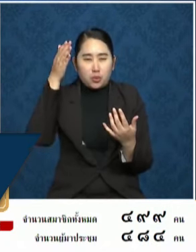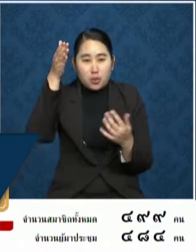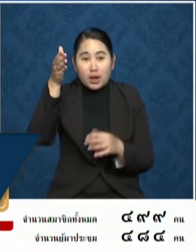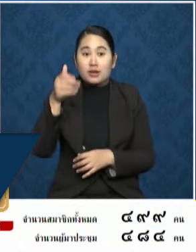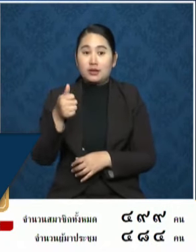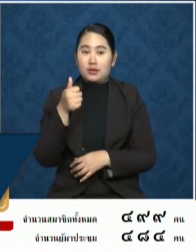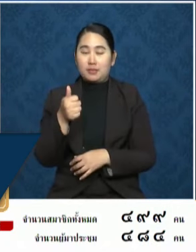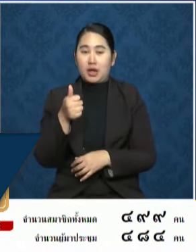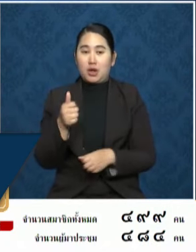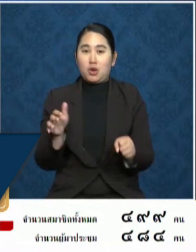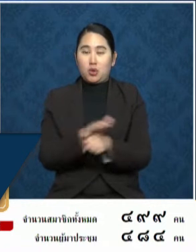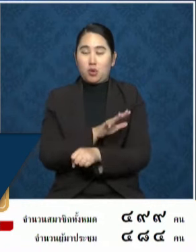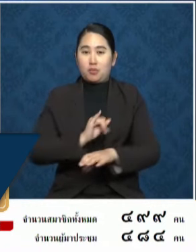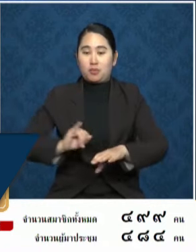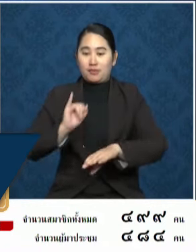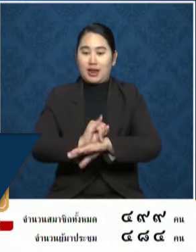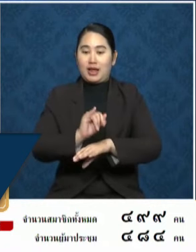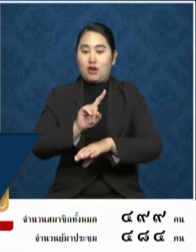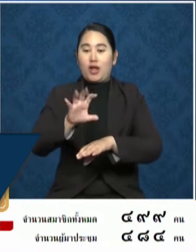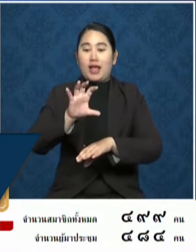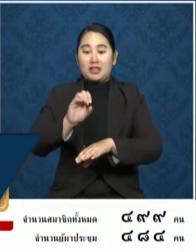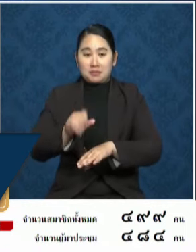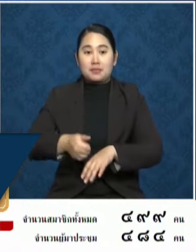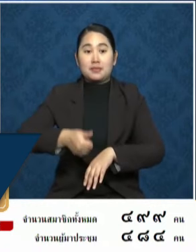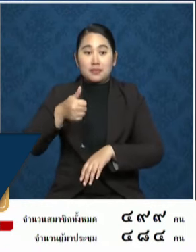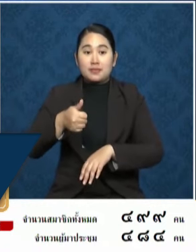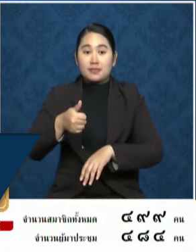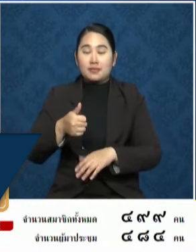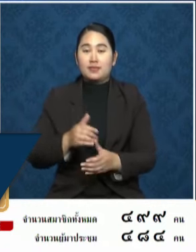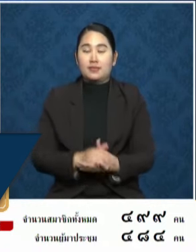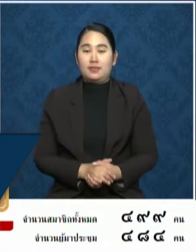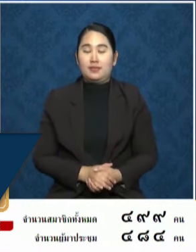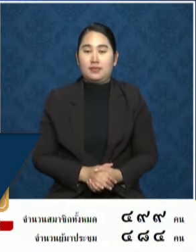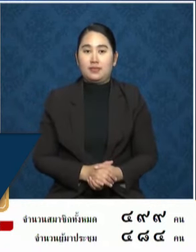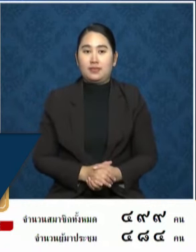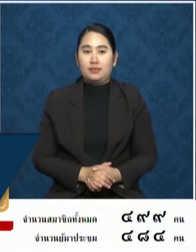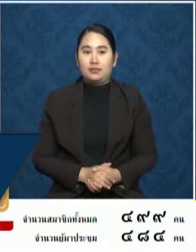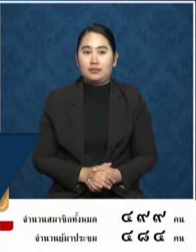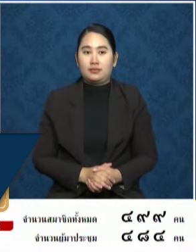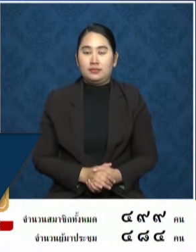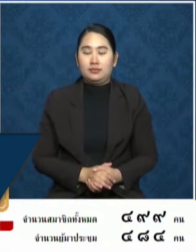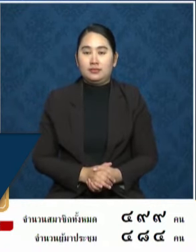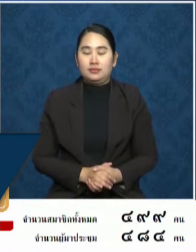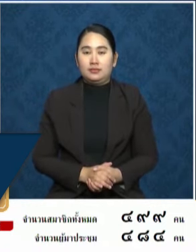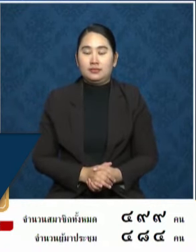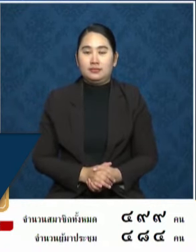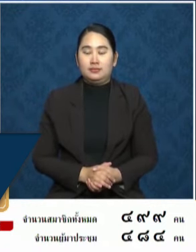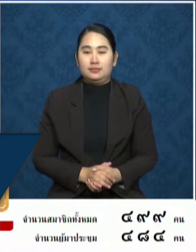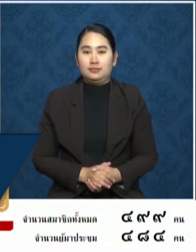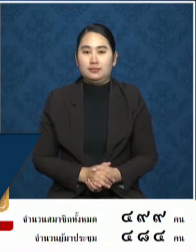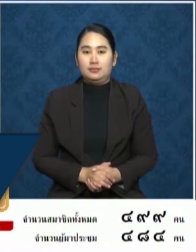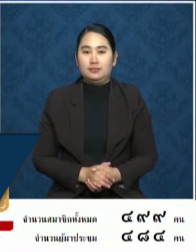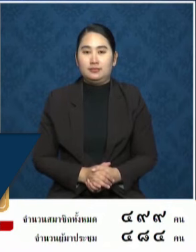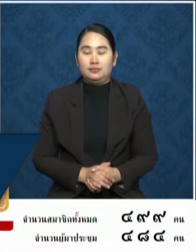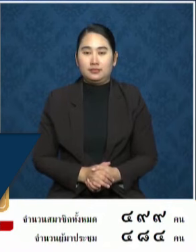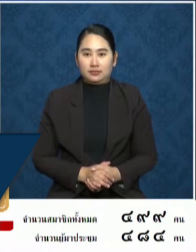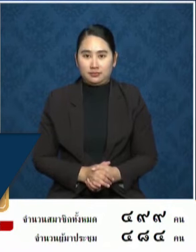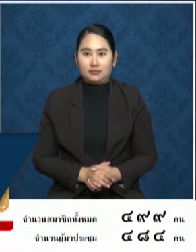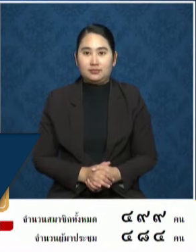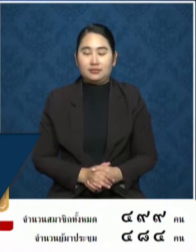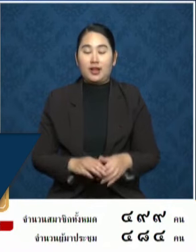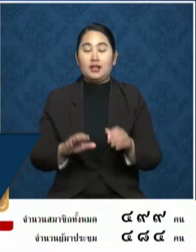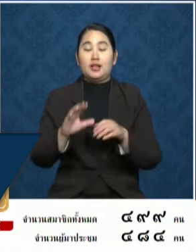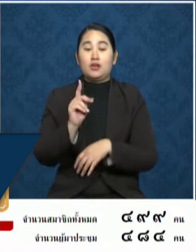ครบ1550ล้านไร่ครับท่านประธานครับการที่เราเพิ่มเพิ่มพื้นที่